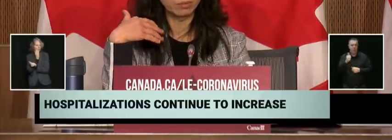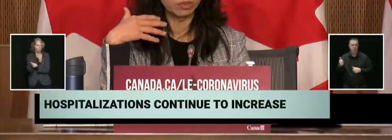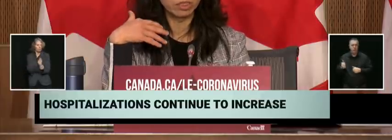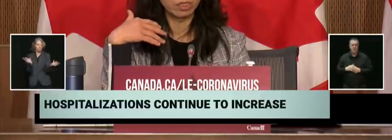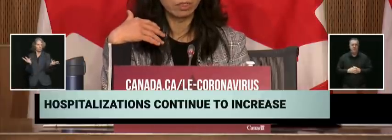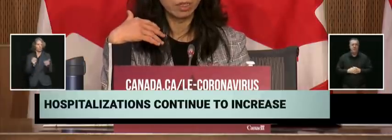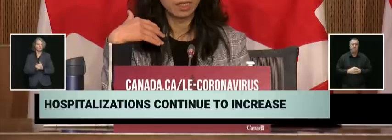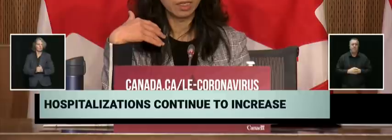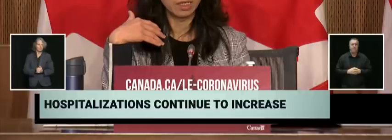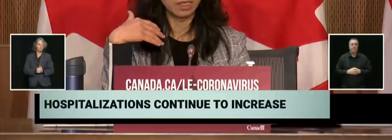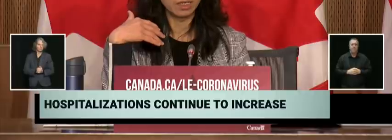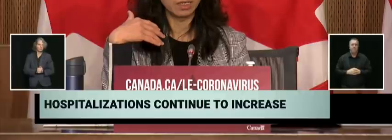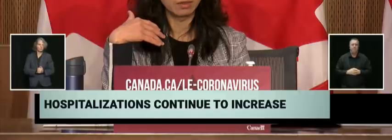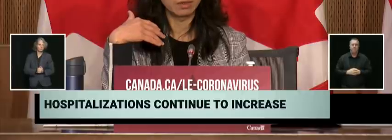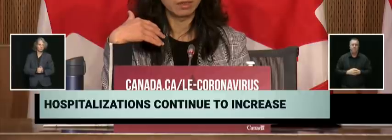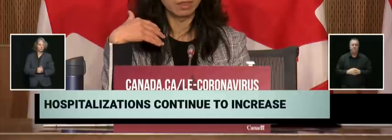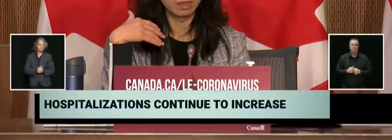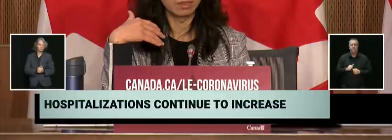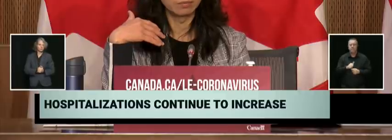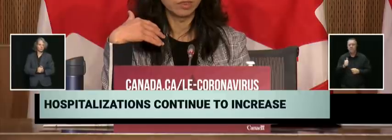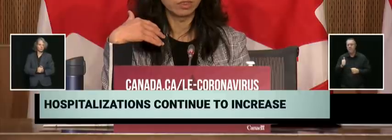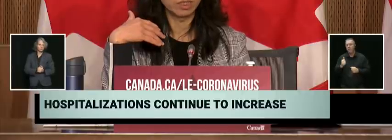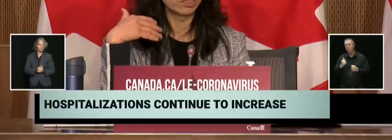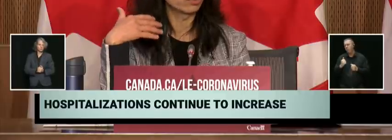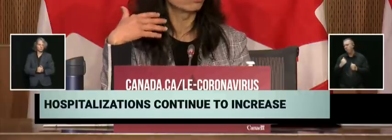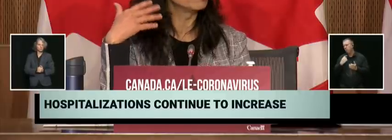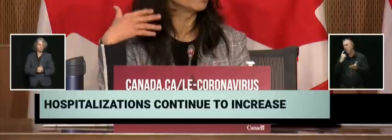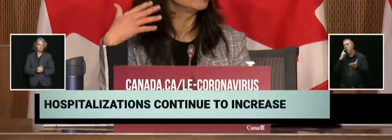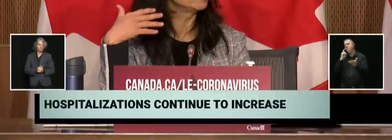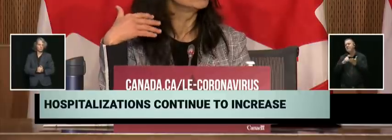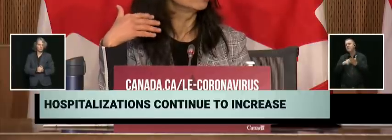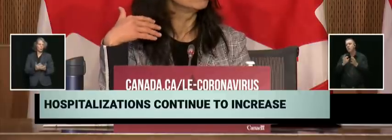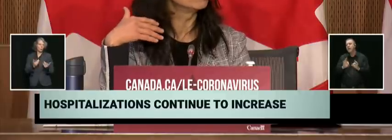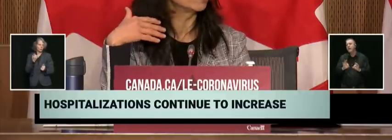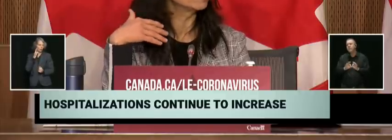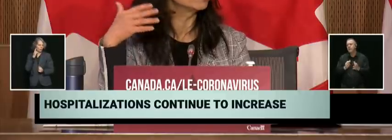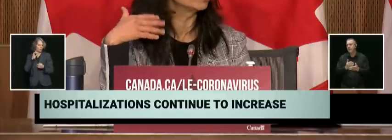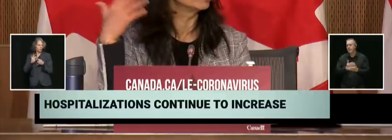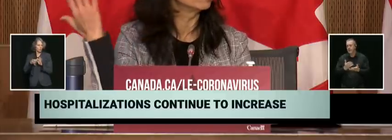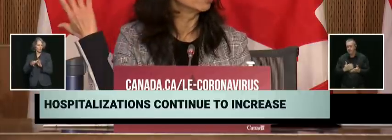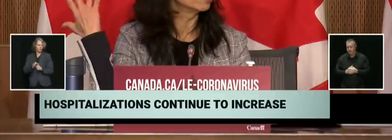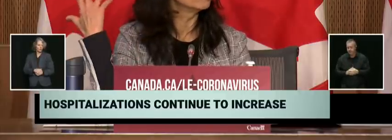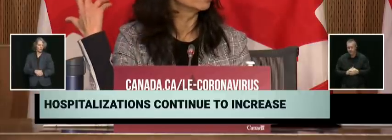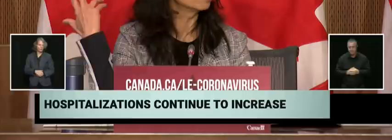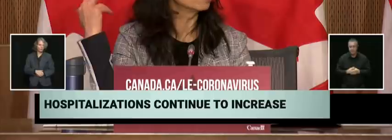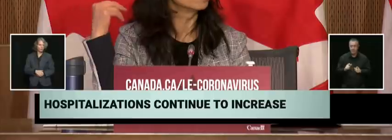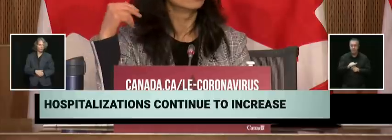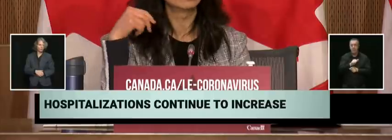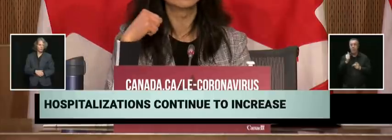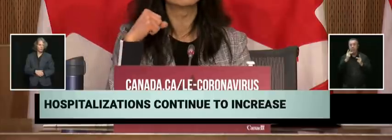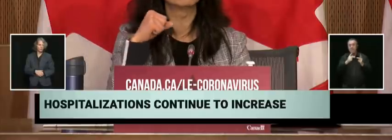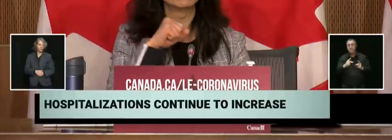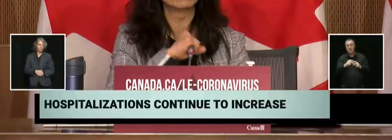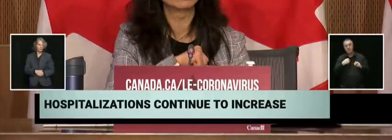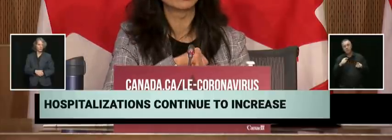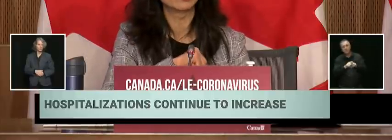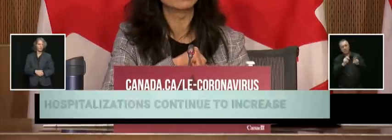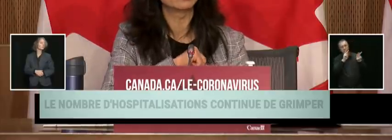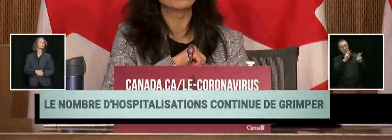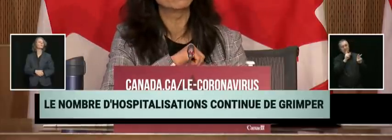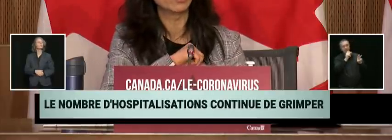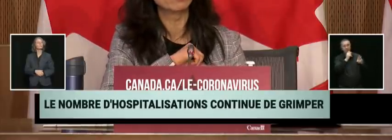observation importante est dans les autres pays aussi pour partager les données avec les